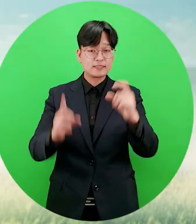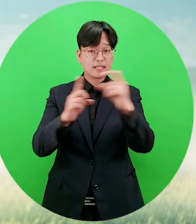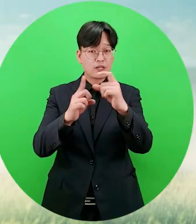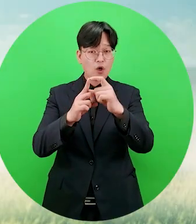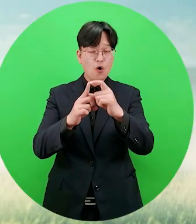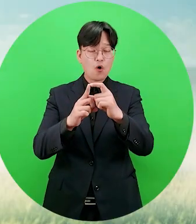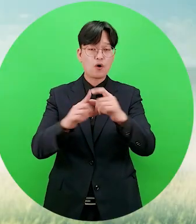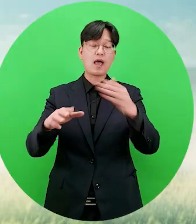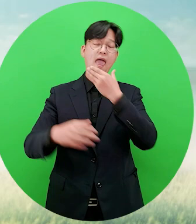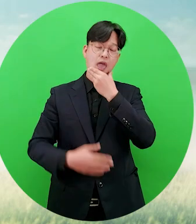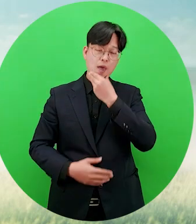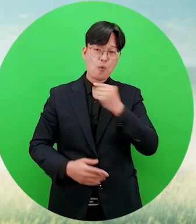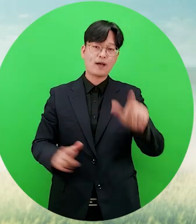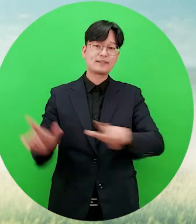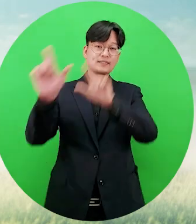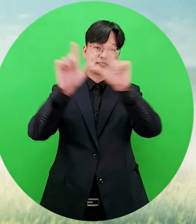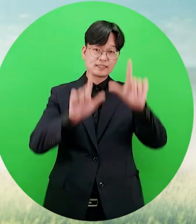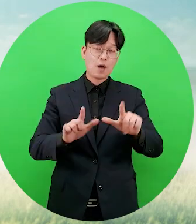삶으로 해석할 수 있습니다.